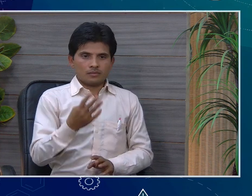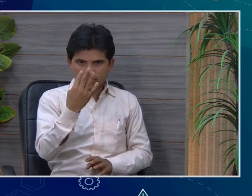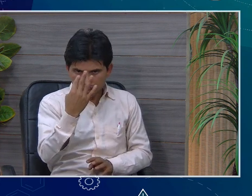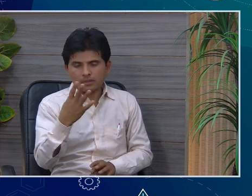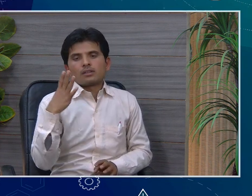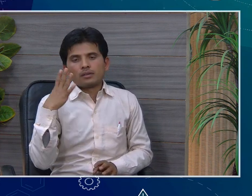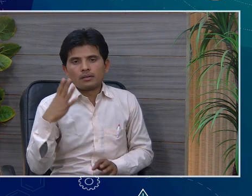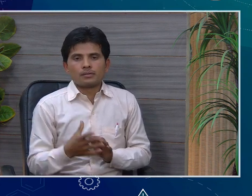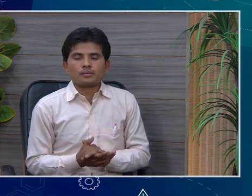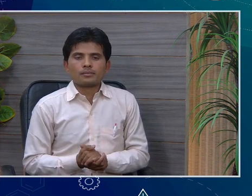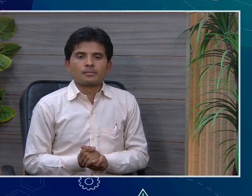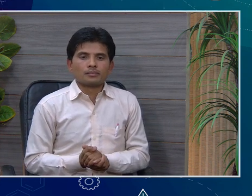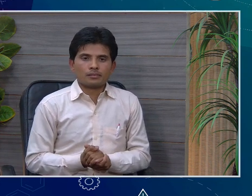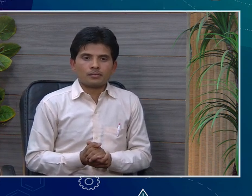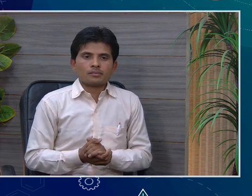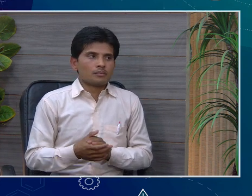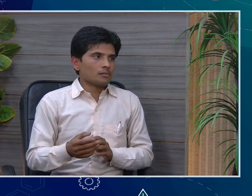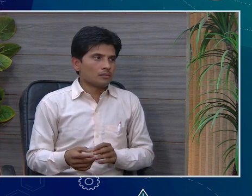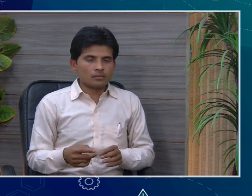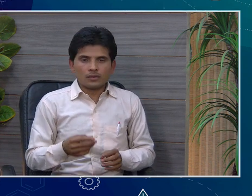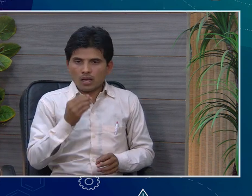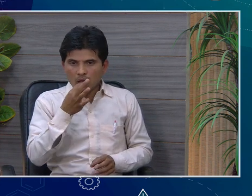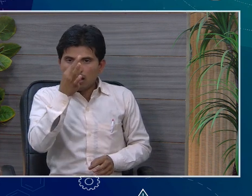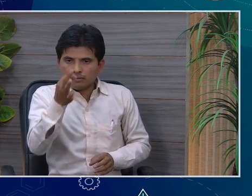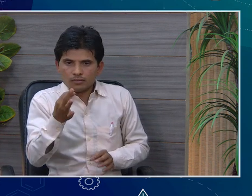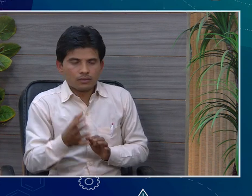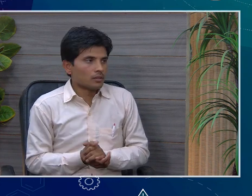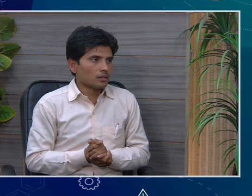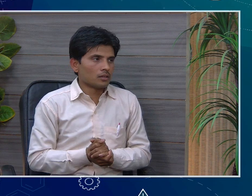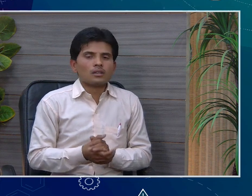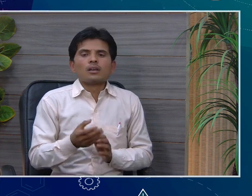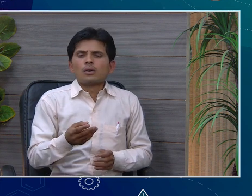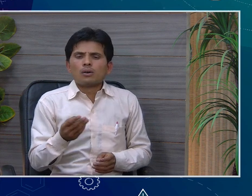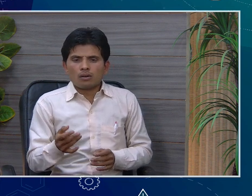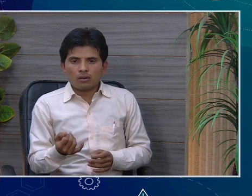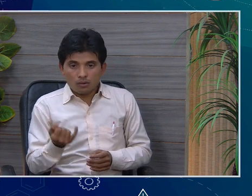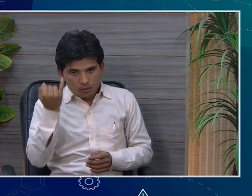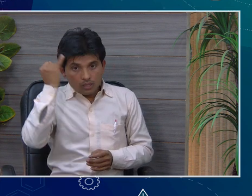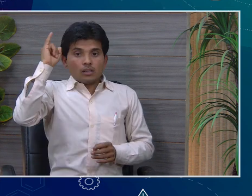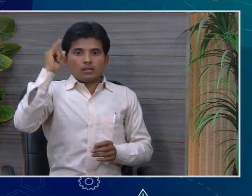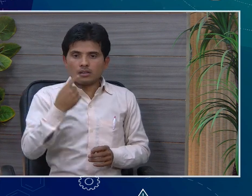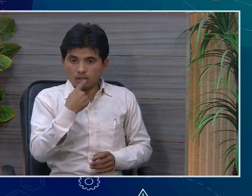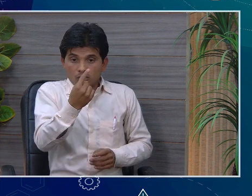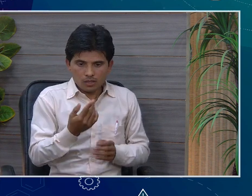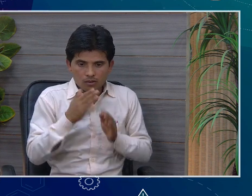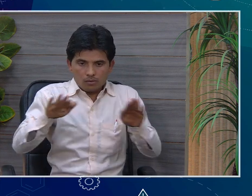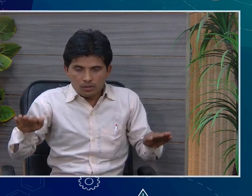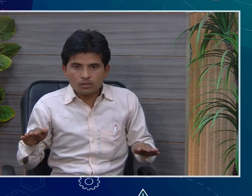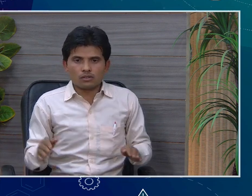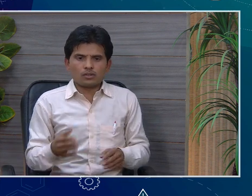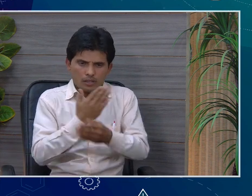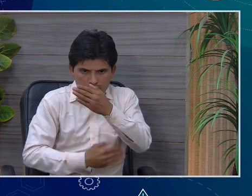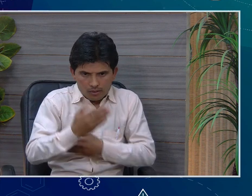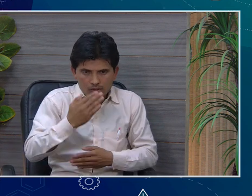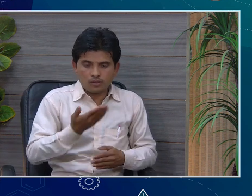पर बचाव है और हम आपसे ज्यादा से ज्यादा जानना चाहेंगे कि और कौन-कौन सी चीजें आपके पास हमारे बच्चों को बताने के लिए कि जो हमारे स्पेशल नहीं